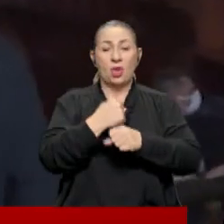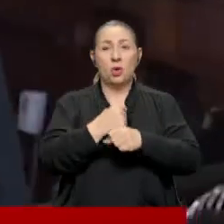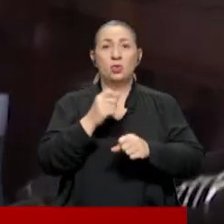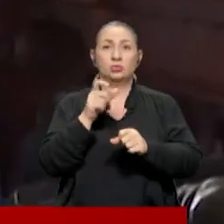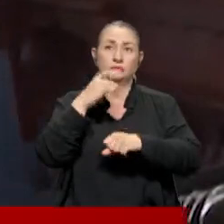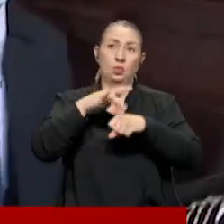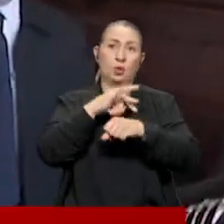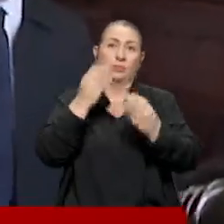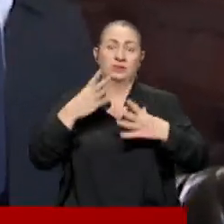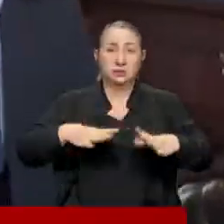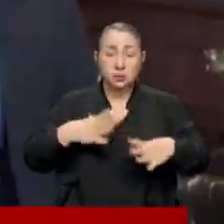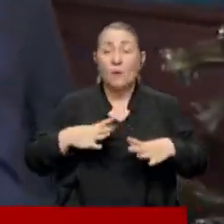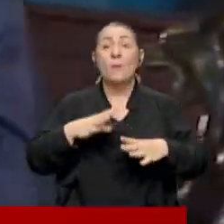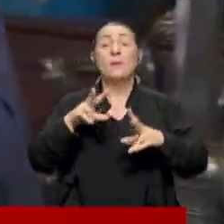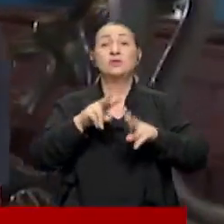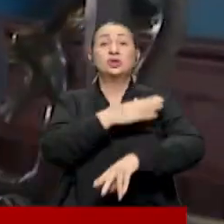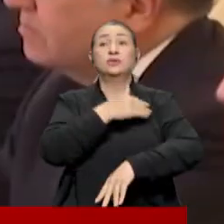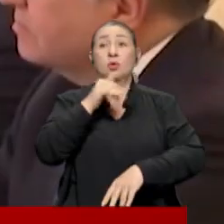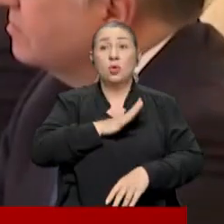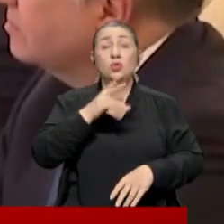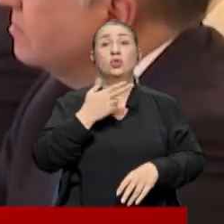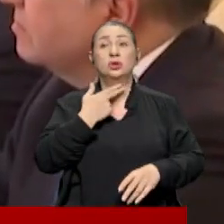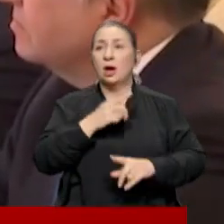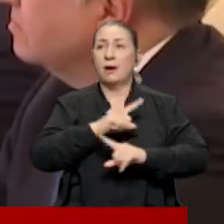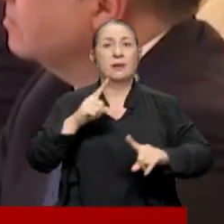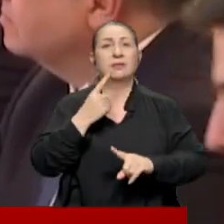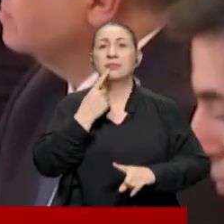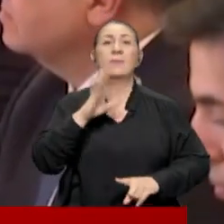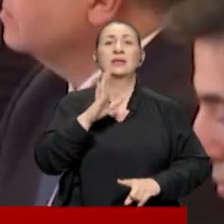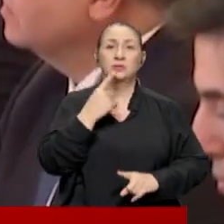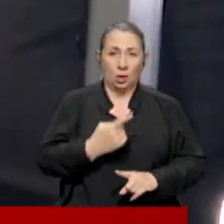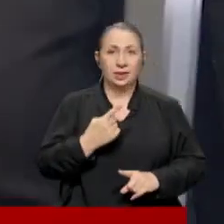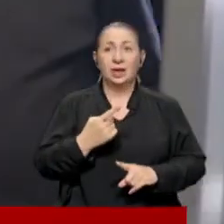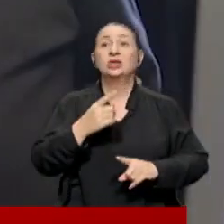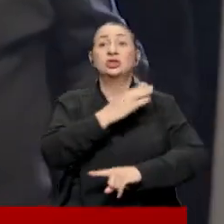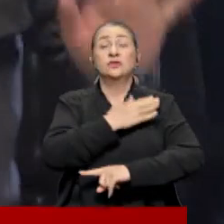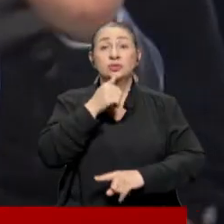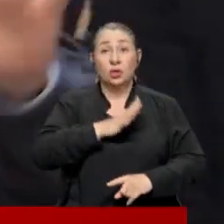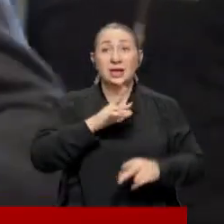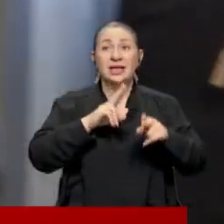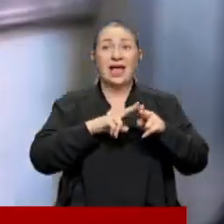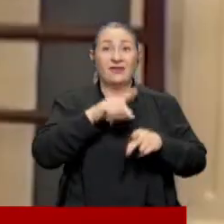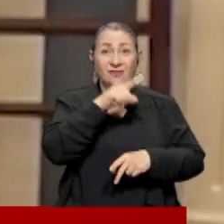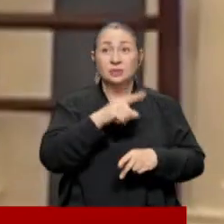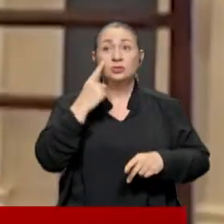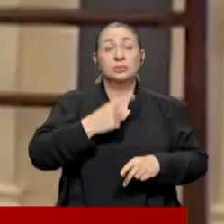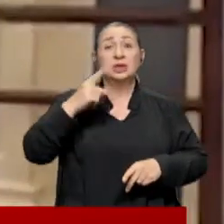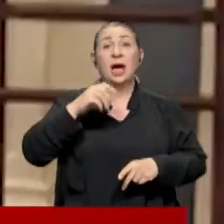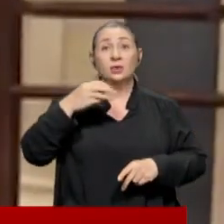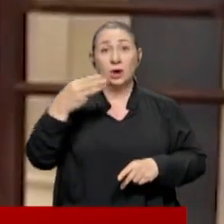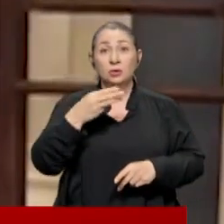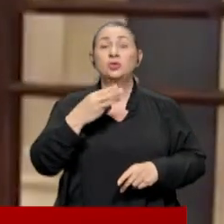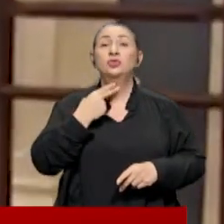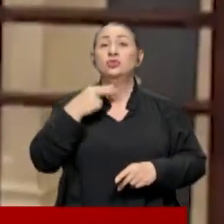ülkelerden biri olmasını istiyor. Mevlüt Çavuşoğlu, Rusya'nın da buna itiraz etmediğini söyledi. Çavuşoğlu Kiev'deyken Cumhurbaşkanı Erdoğan da Rus